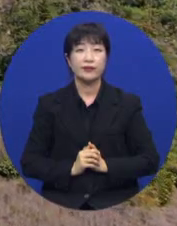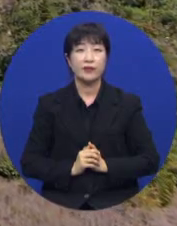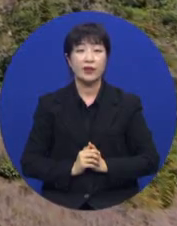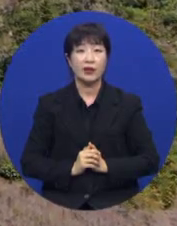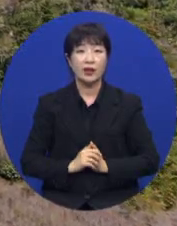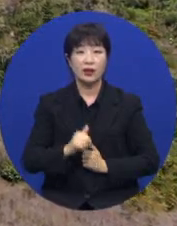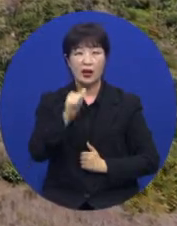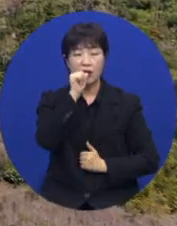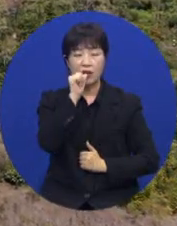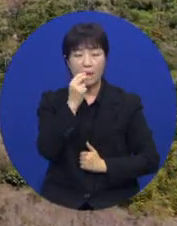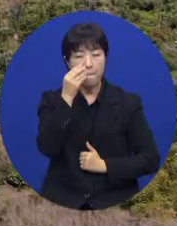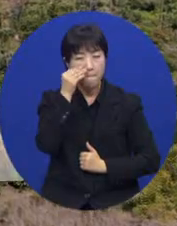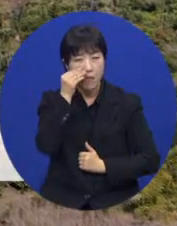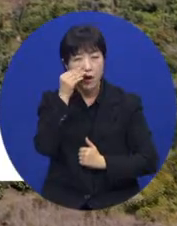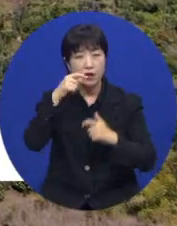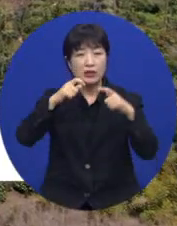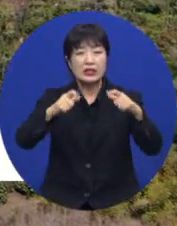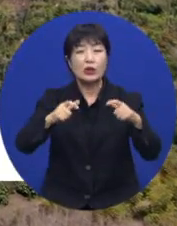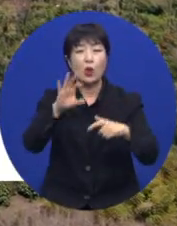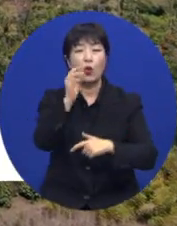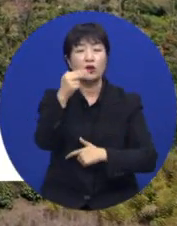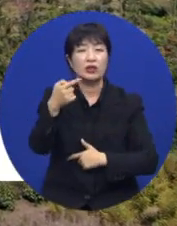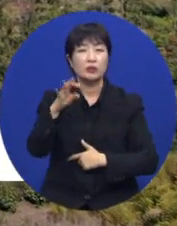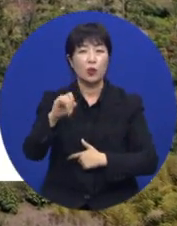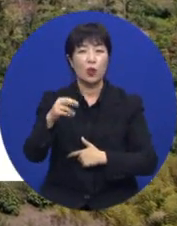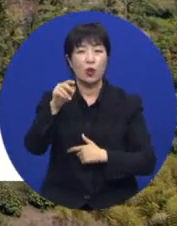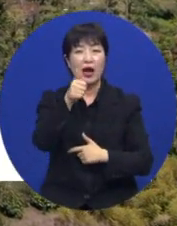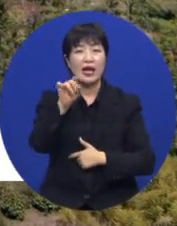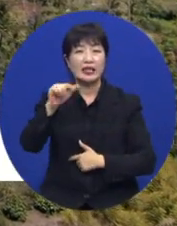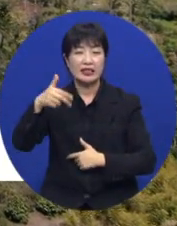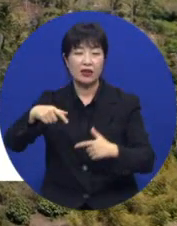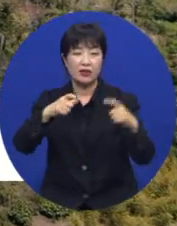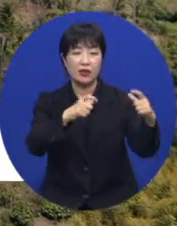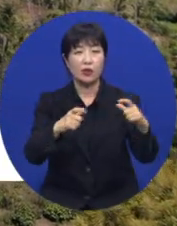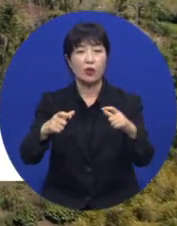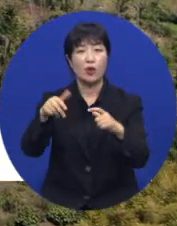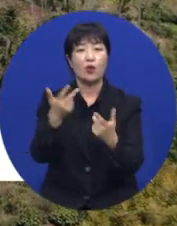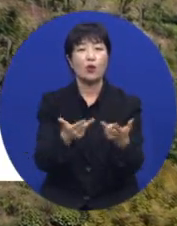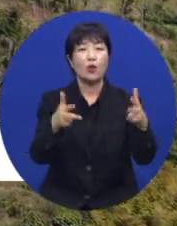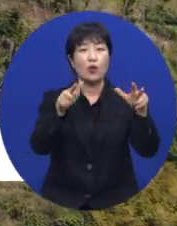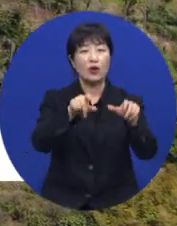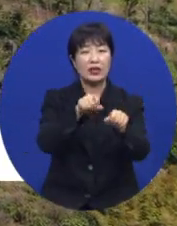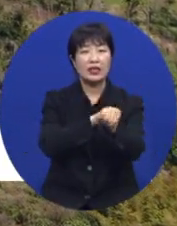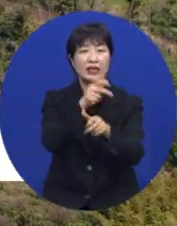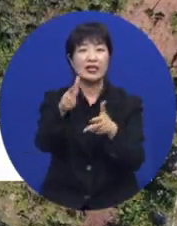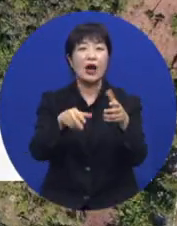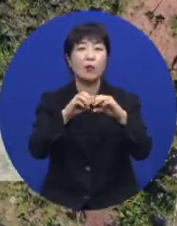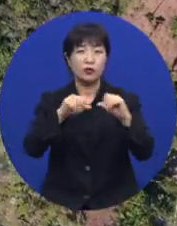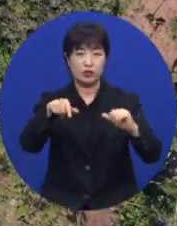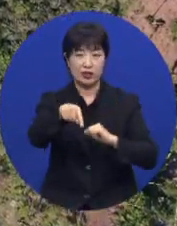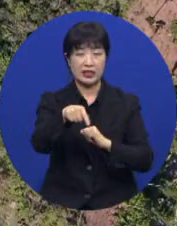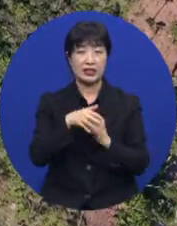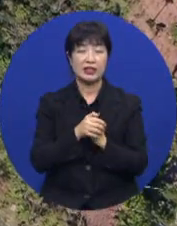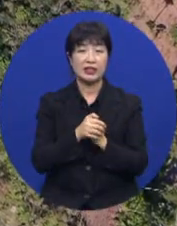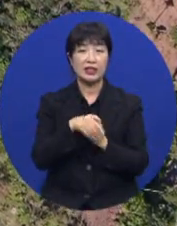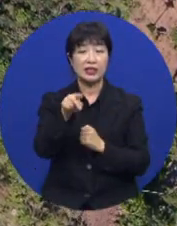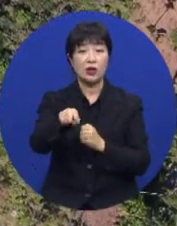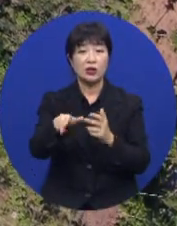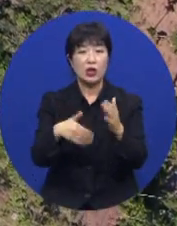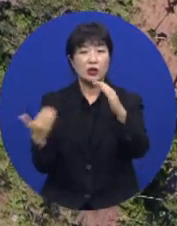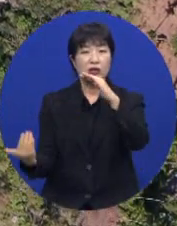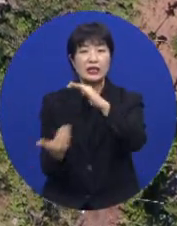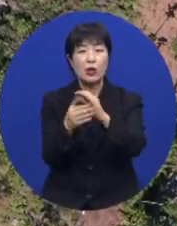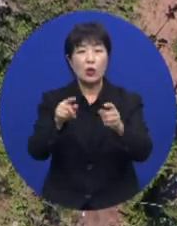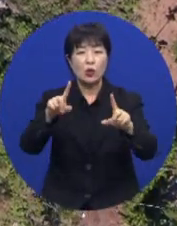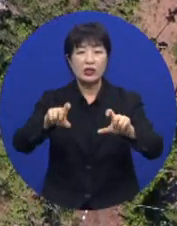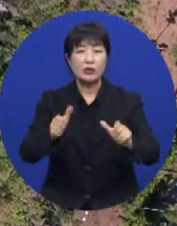절대 보전 지역인 제주시 오등봉과 한천 상류에 위치한 오등봉 공원 민간 특례 사업 부지. 이곳에 최고